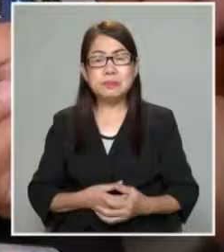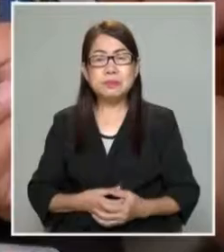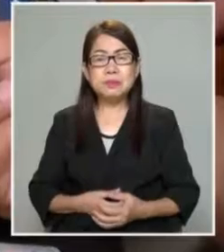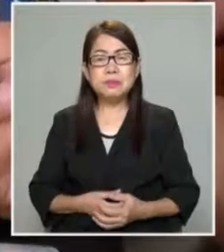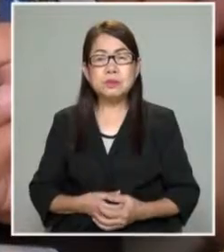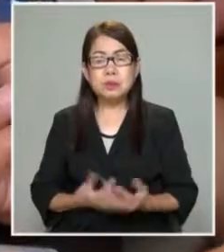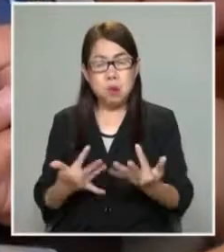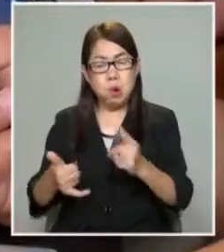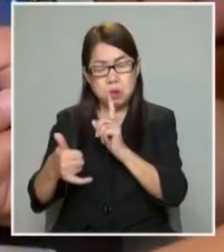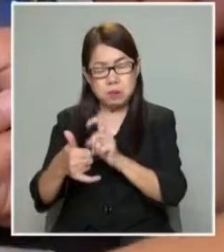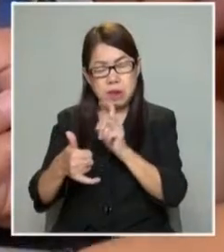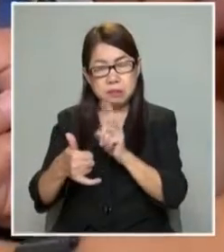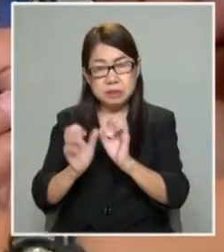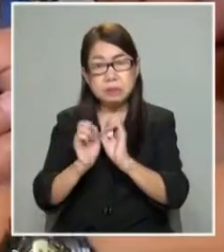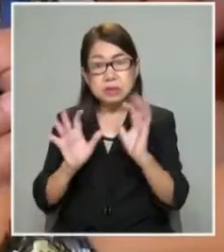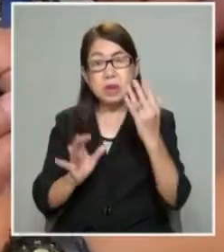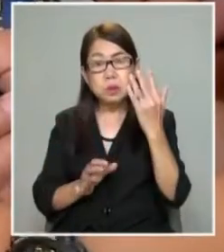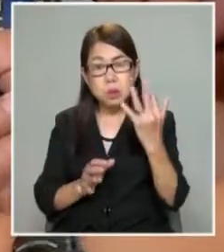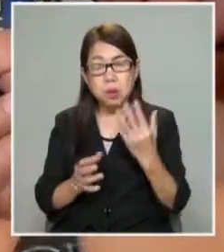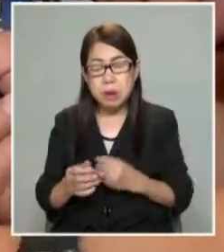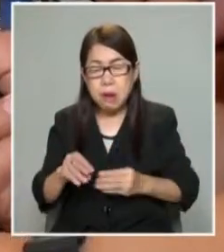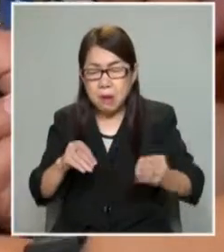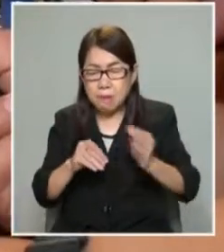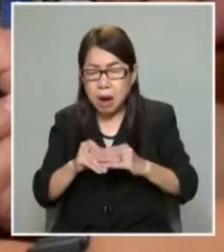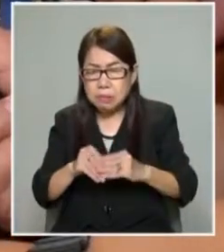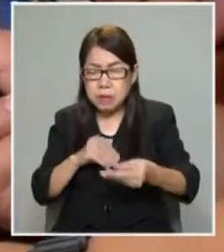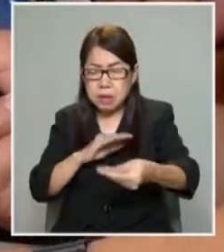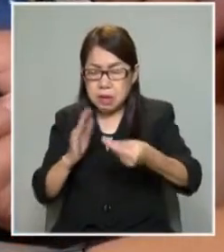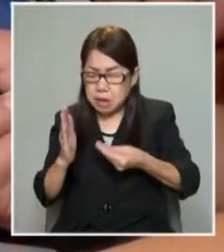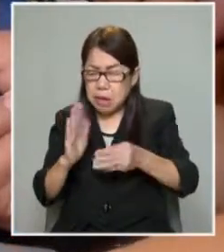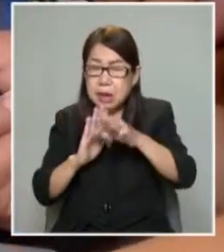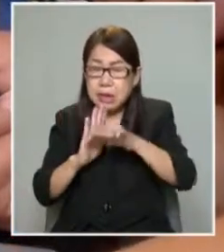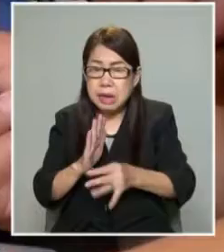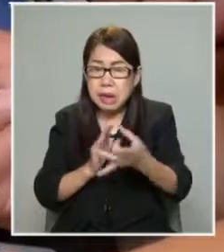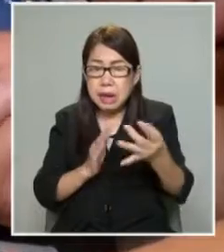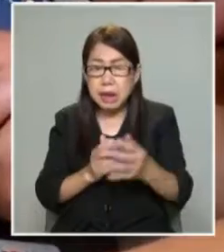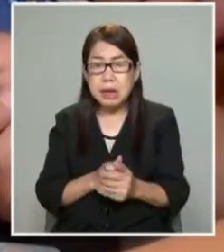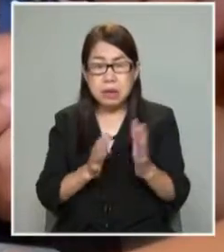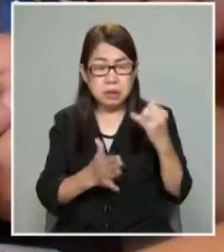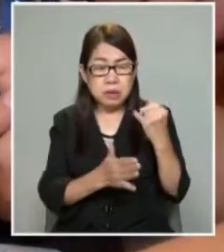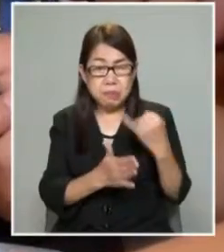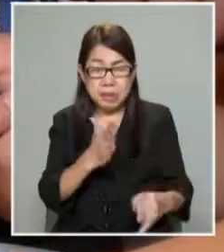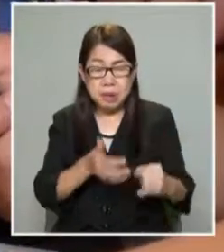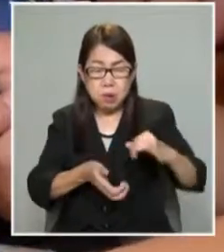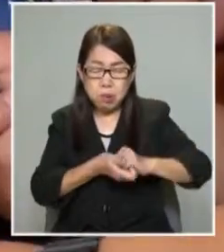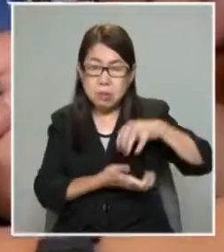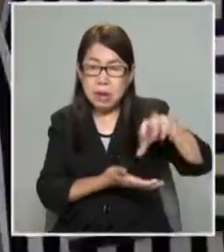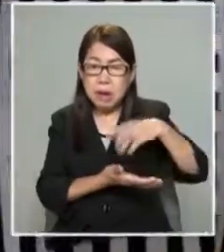ต้องดูผลการสอบสวนตอนนี้ครับว่าได้รายละเอียดเพิ่มเติมแค่ไหนผู้ต้องหาให้ความร่วมมือแค่ไหนแล้วก็นโยบายของชา